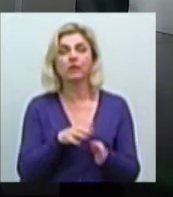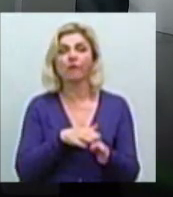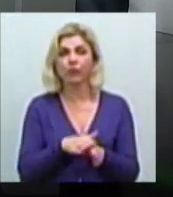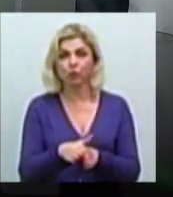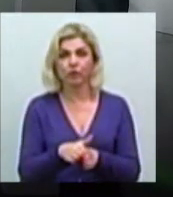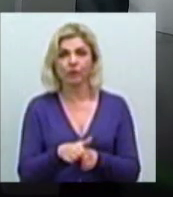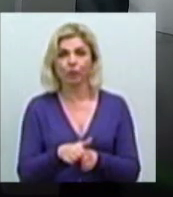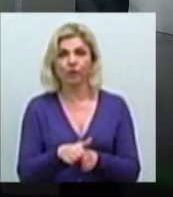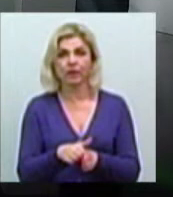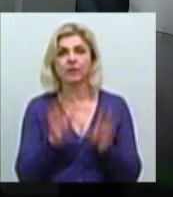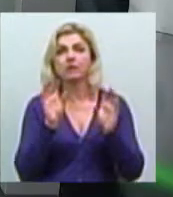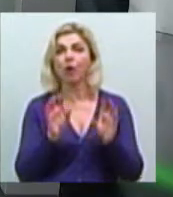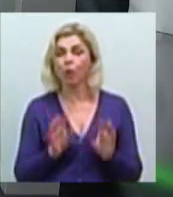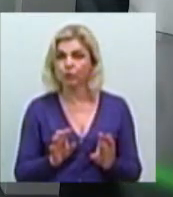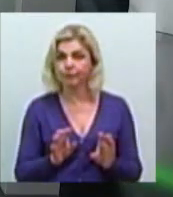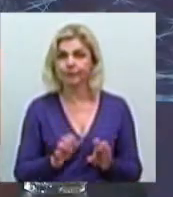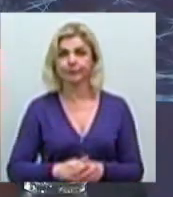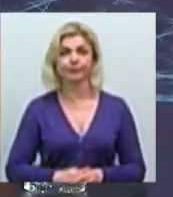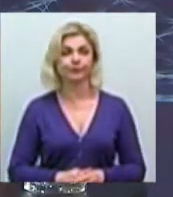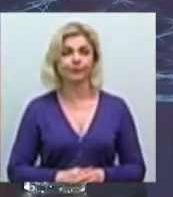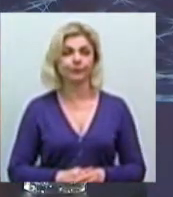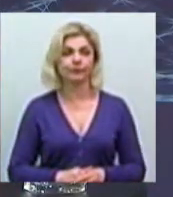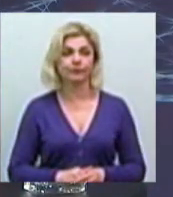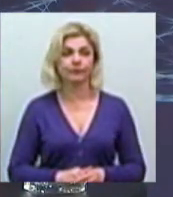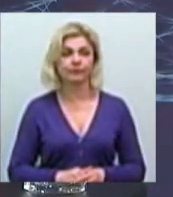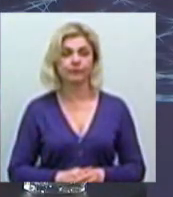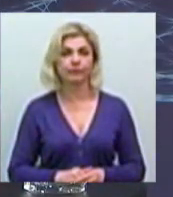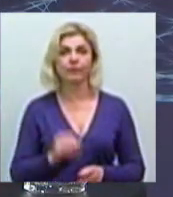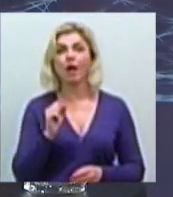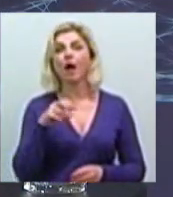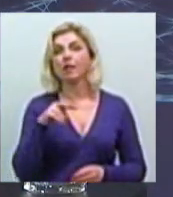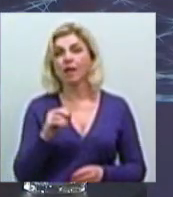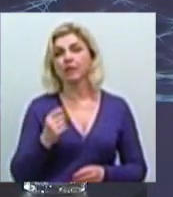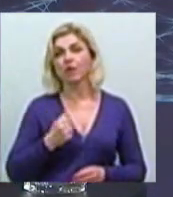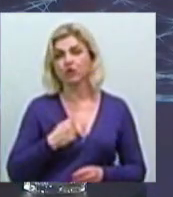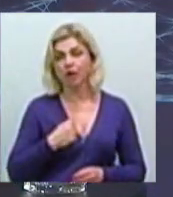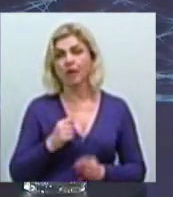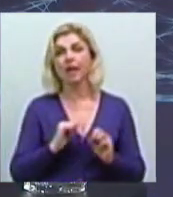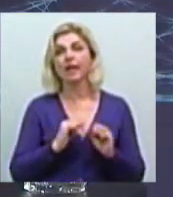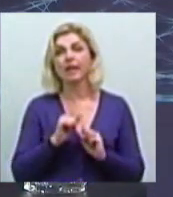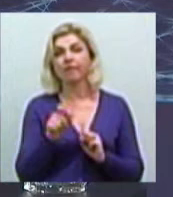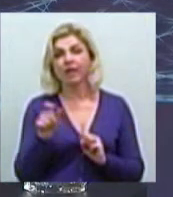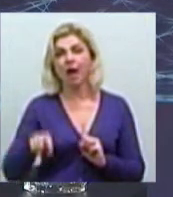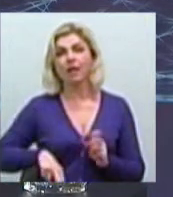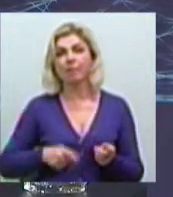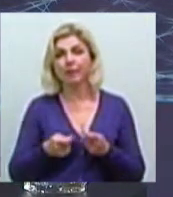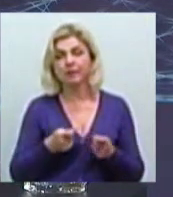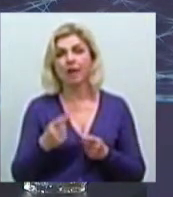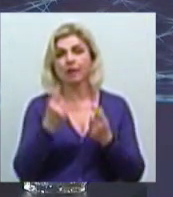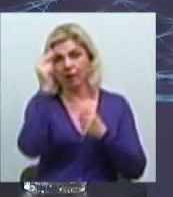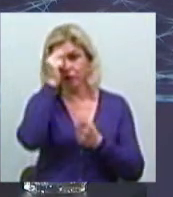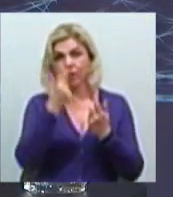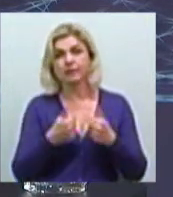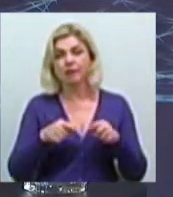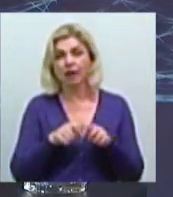дотримуватися законодавства. Але, на жаль, керівники адміністрації навчальних закладів